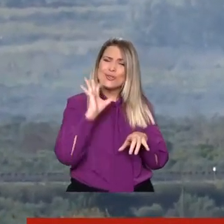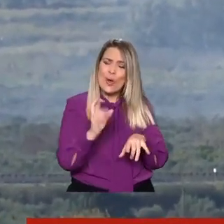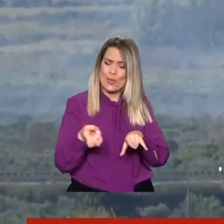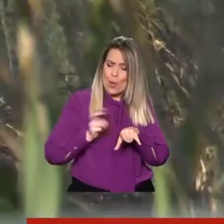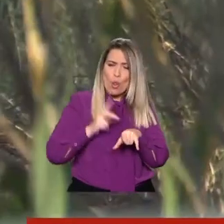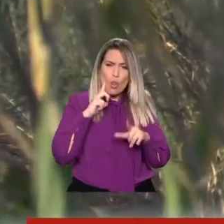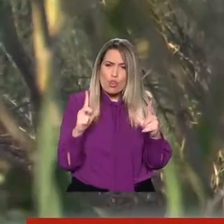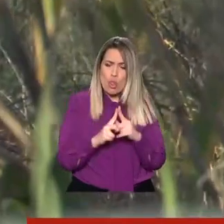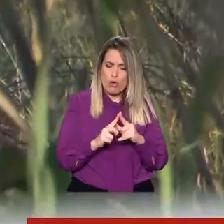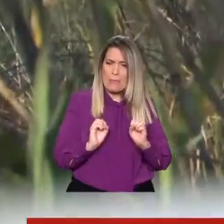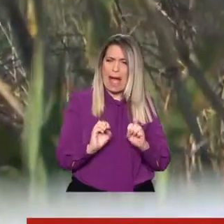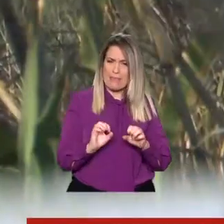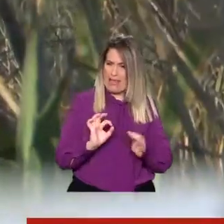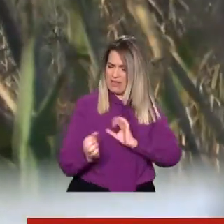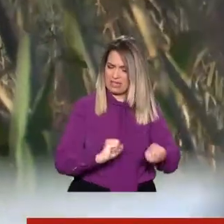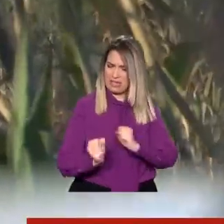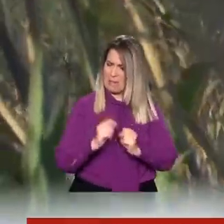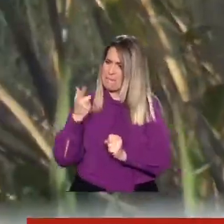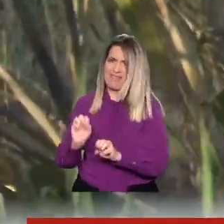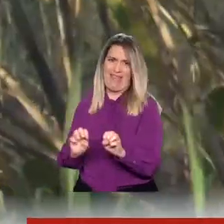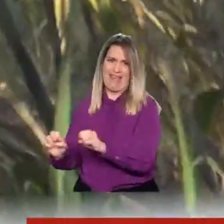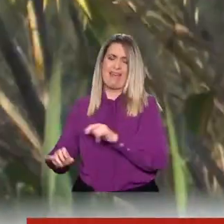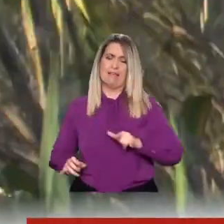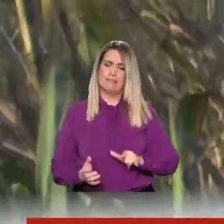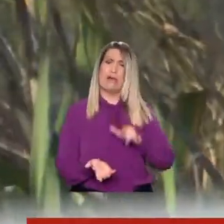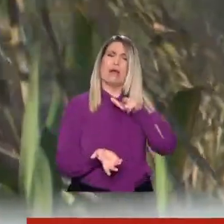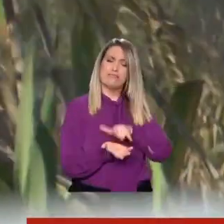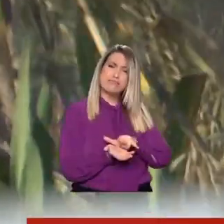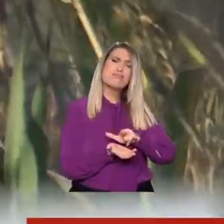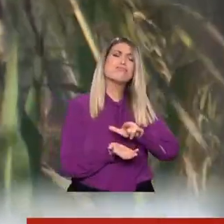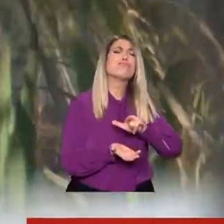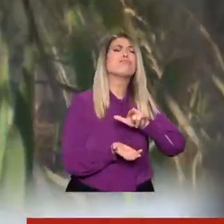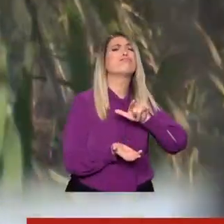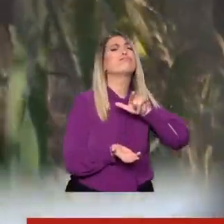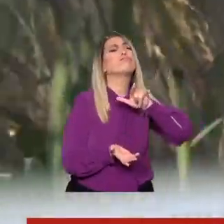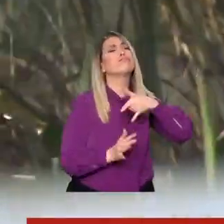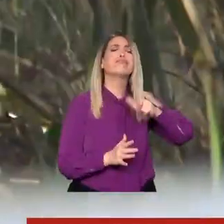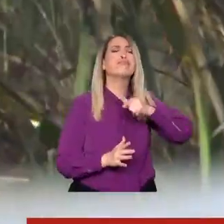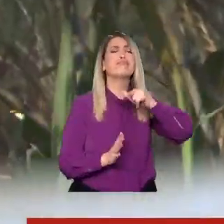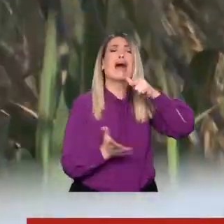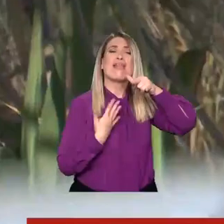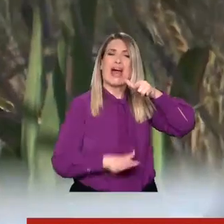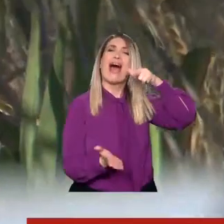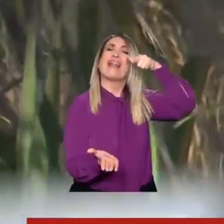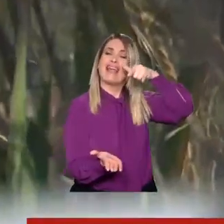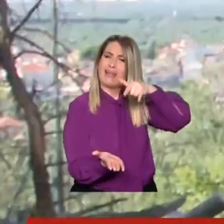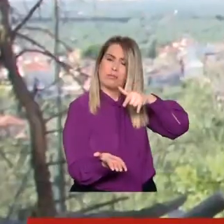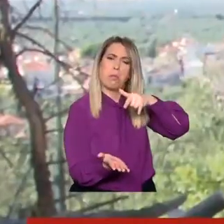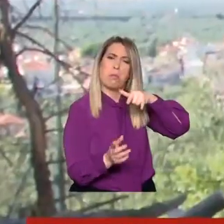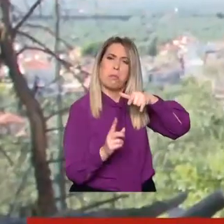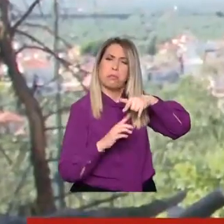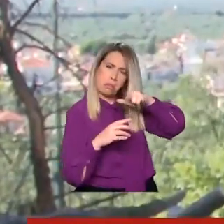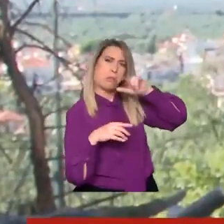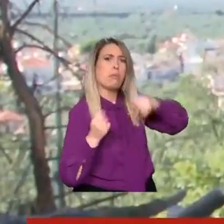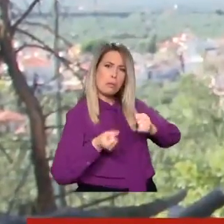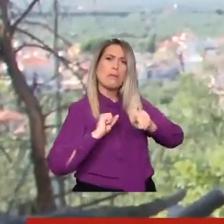πτήση. Λίγα λεπτά αργότερα, το αεροσκάφος, ενώ είχε ξεκινήσει τη διαδικασία προσγείωσης, άρχισε να χάνει ύψος και συνετρίβει. Από τα